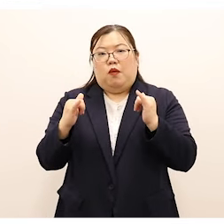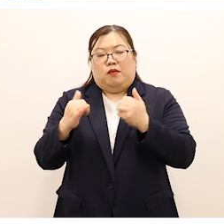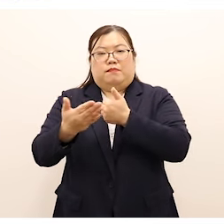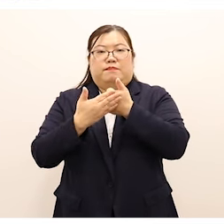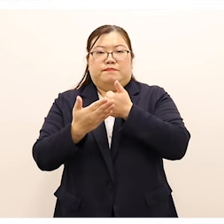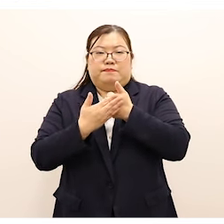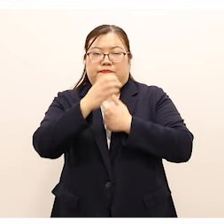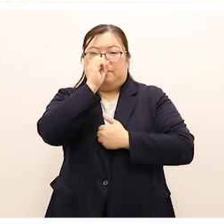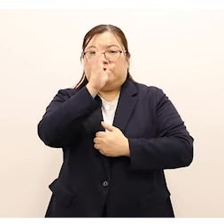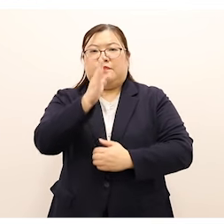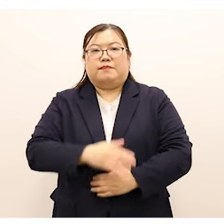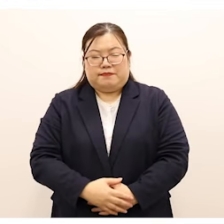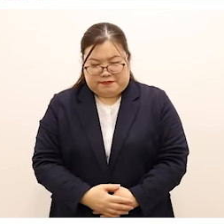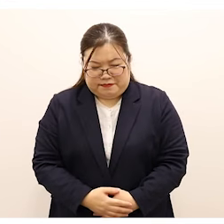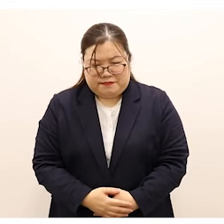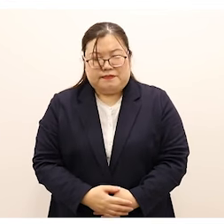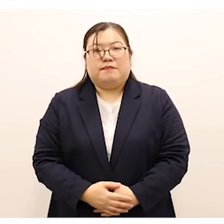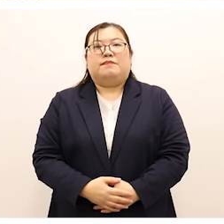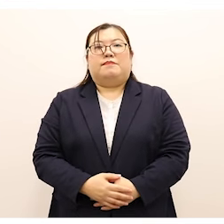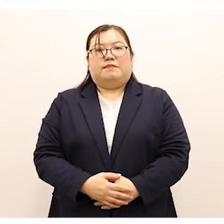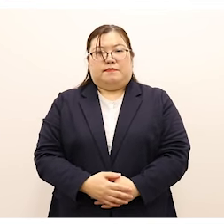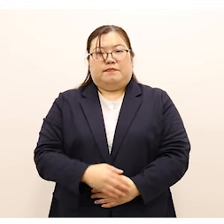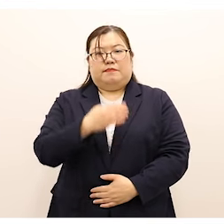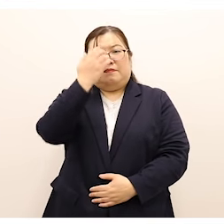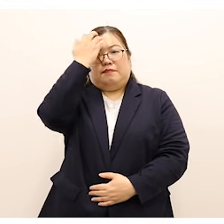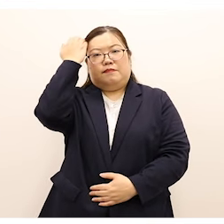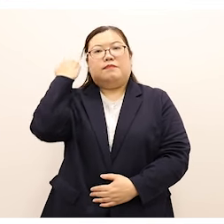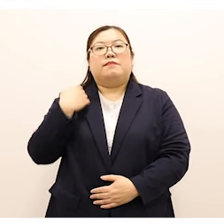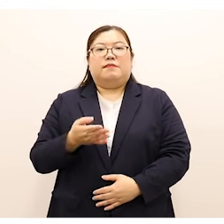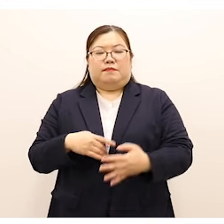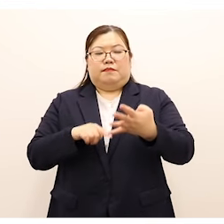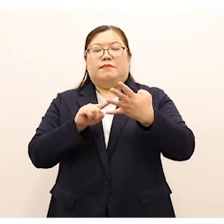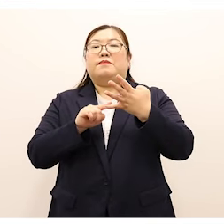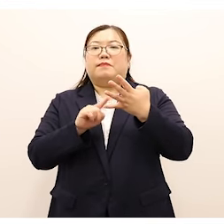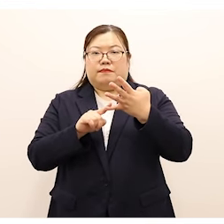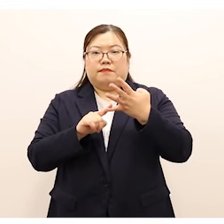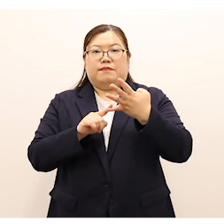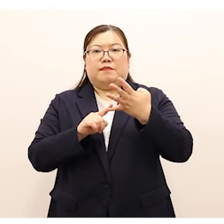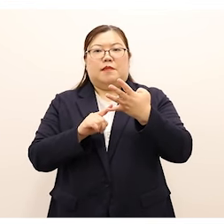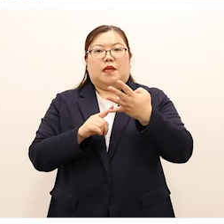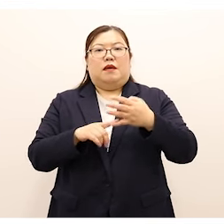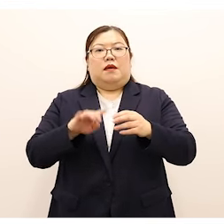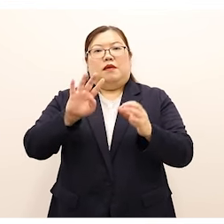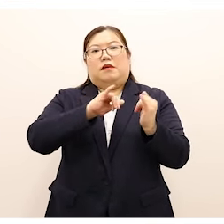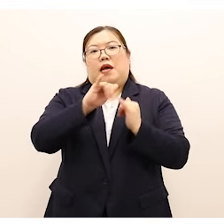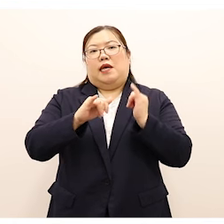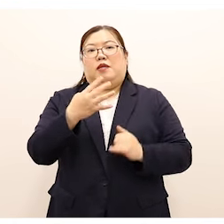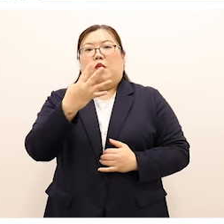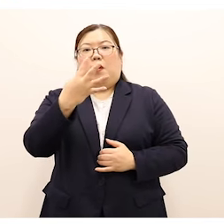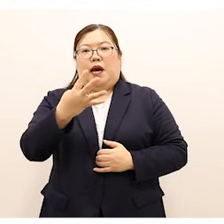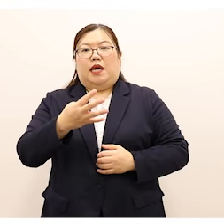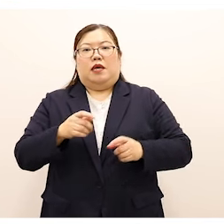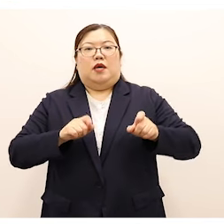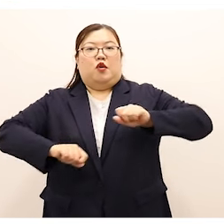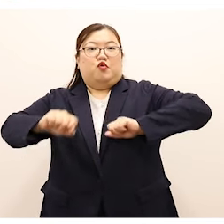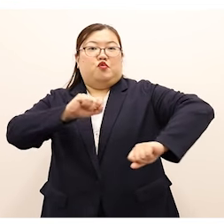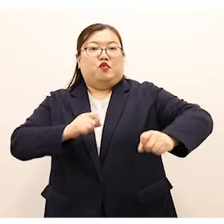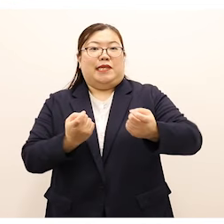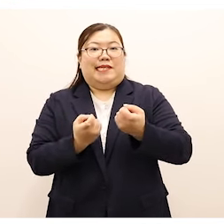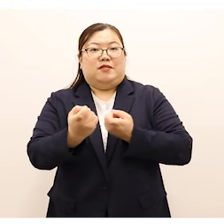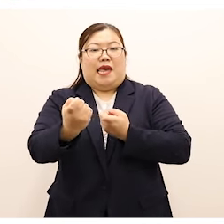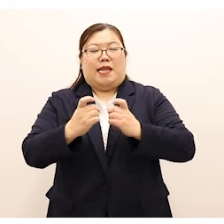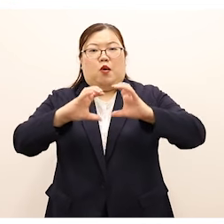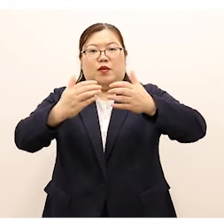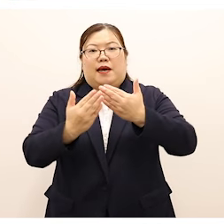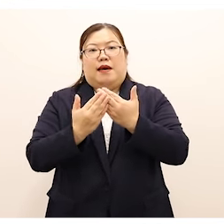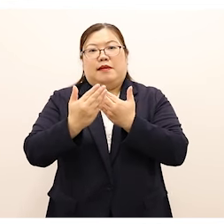ご協力をお願いいたします。次に資料9ページをご覧ください。第4回フリースケート世